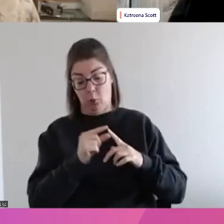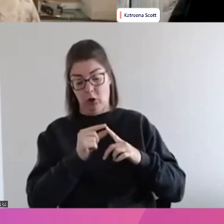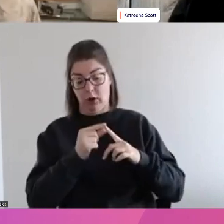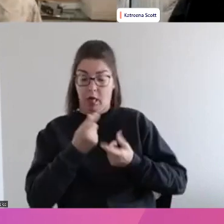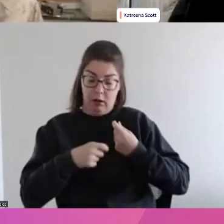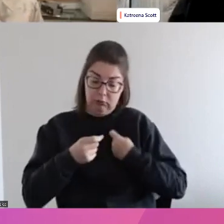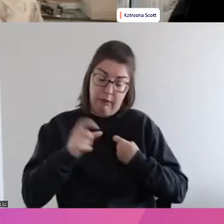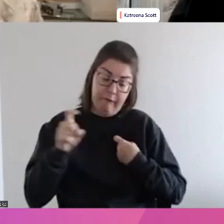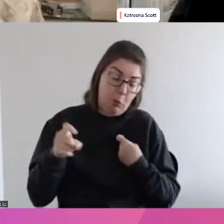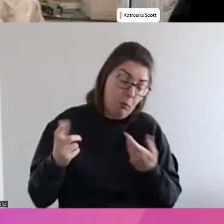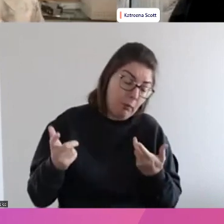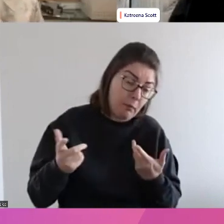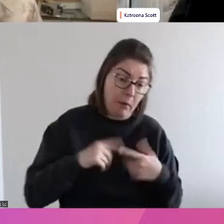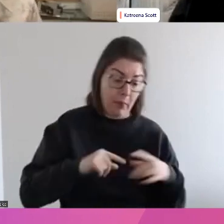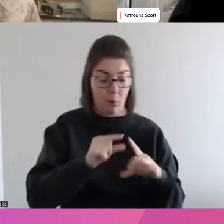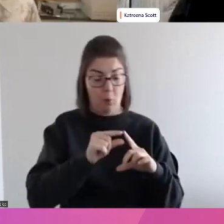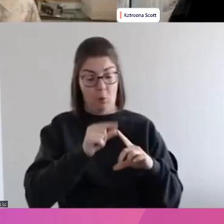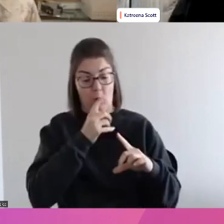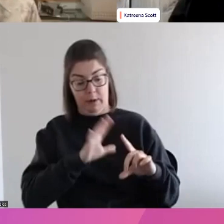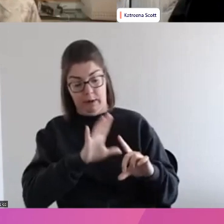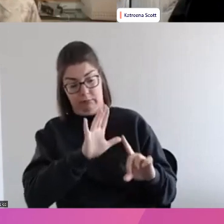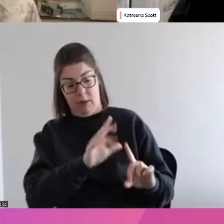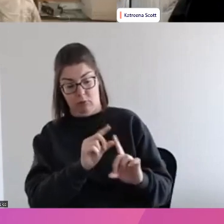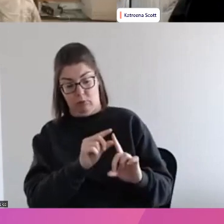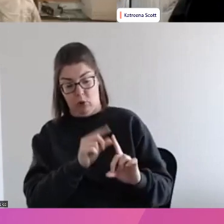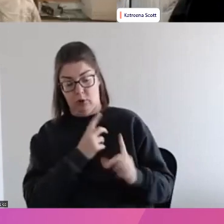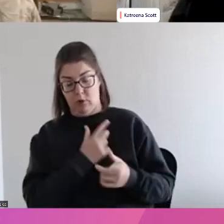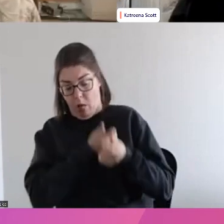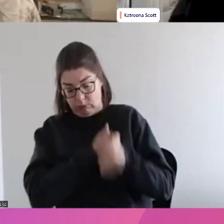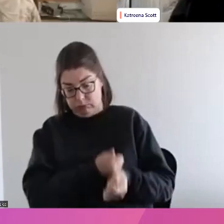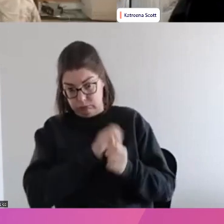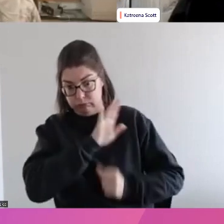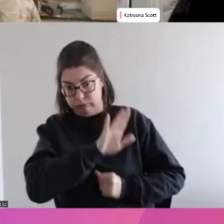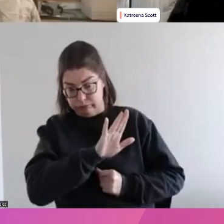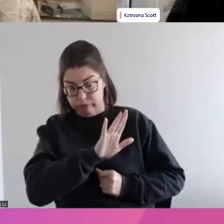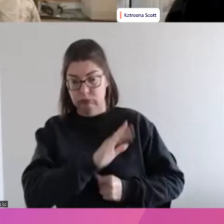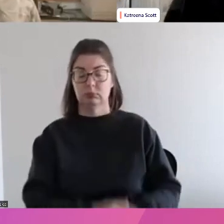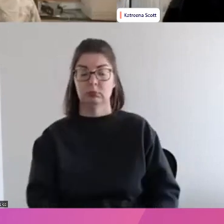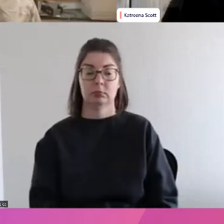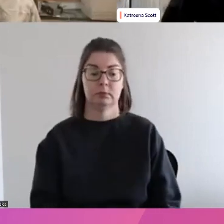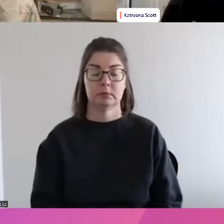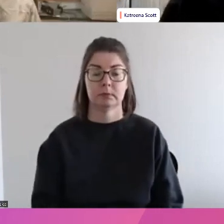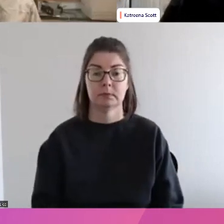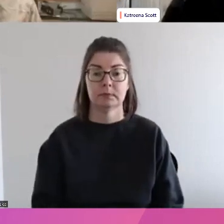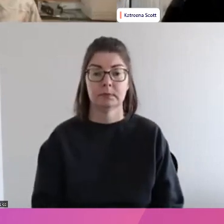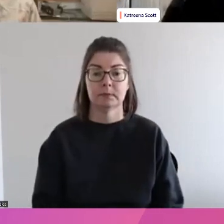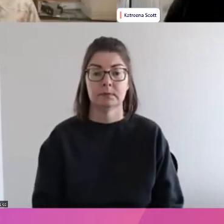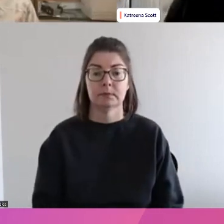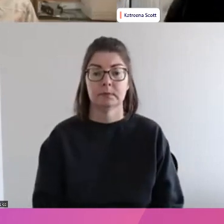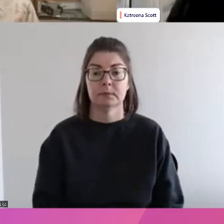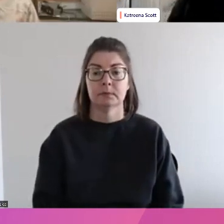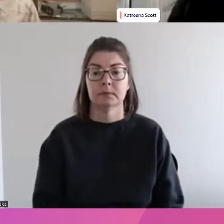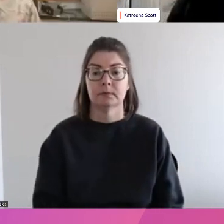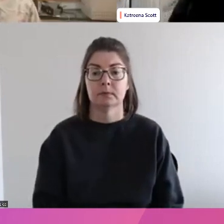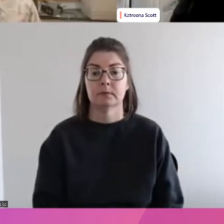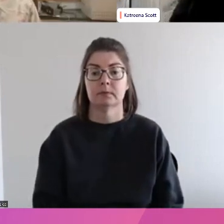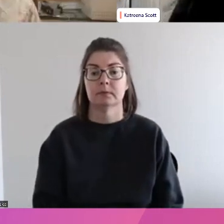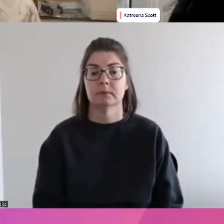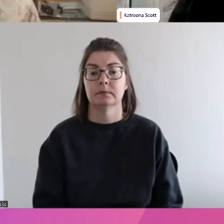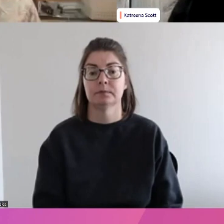de l'information. Peut-être qu'on utilise le mauvais terme, mais ce sont les femmes qui avaient défini cela, alors il faudrait peut-être y penser.